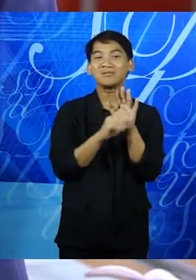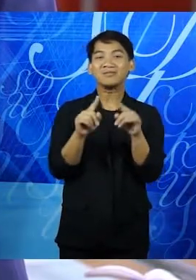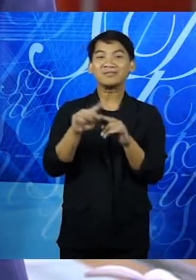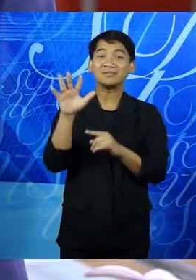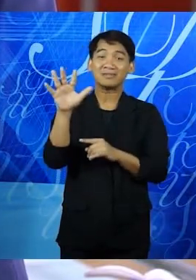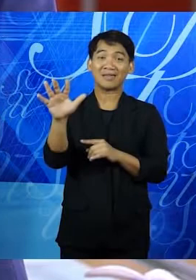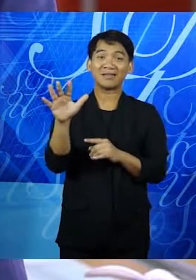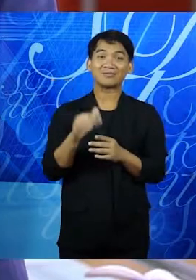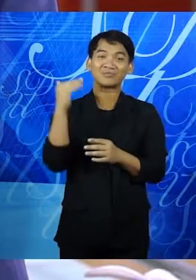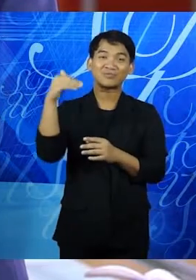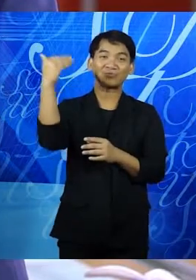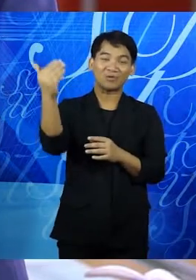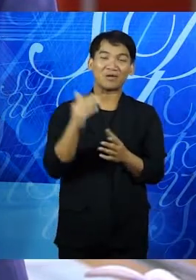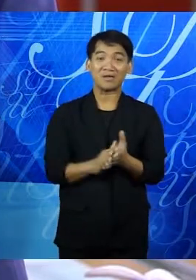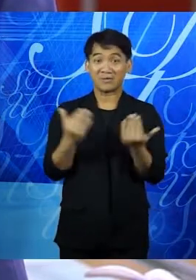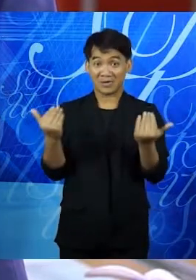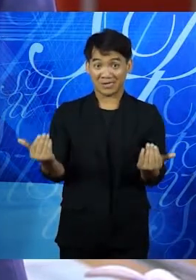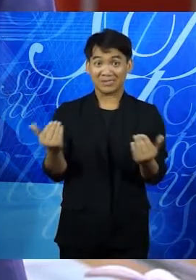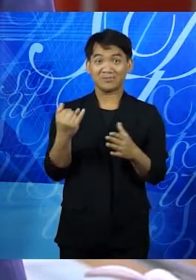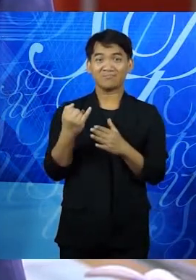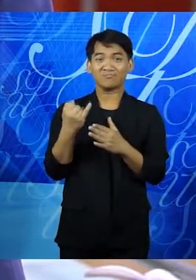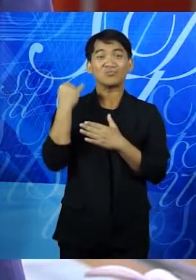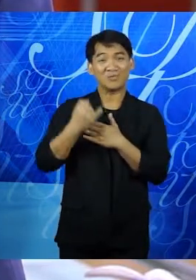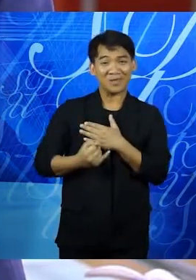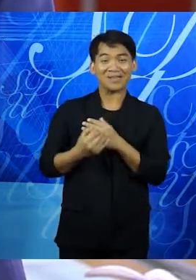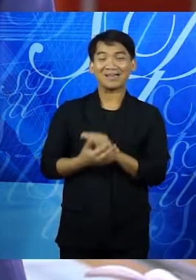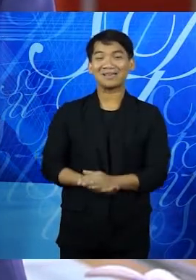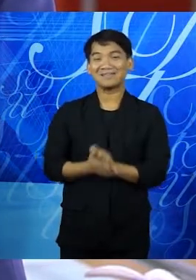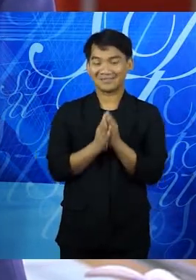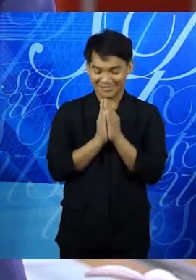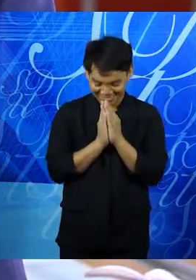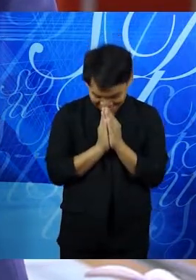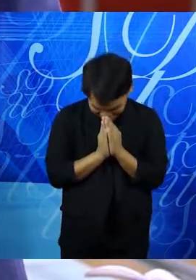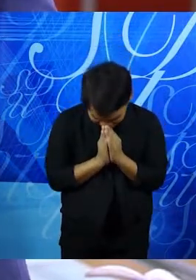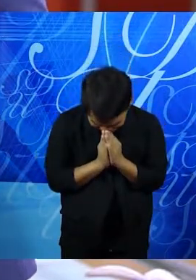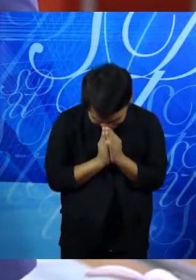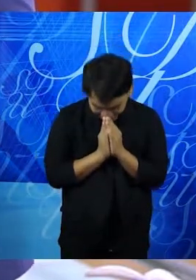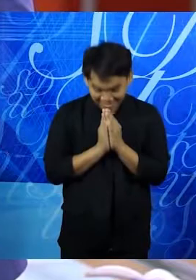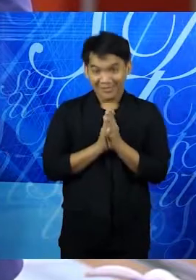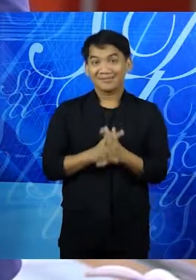ต่อไปสำหรับขั้นตอนที่4จบแค่นี้นะคะสวัสดีค่ะ